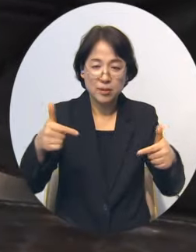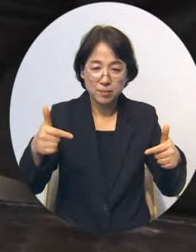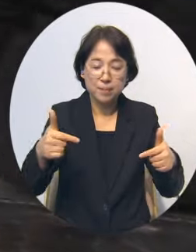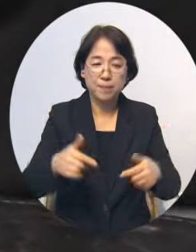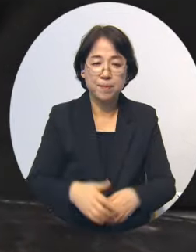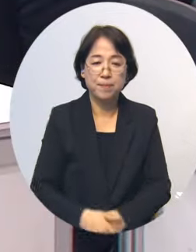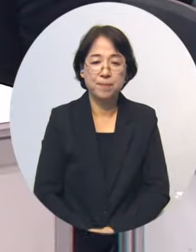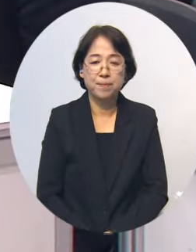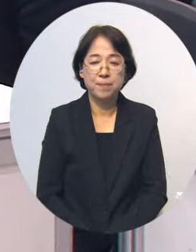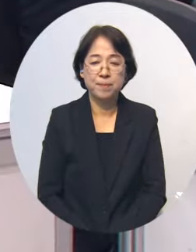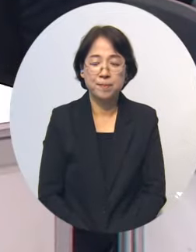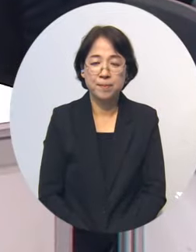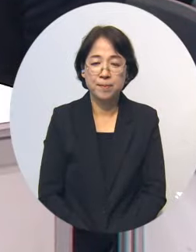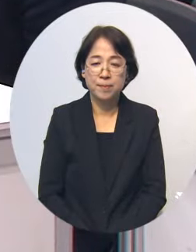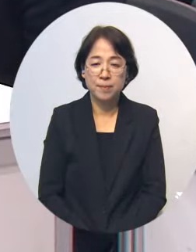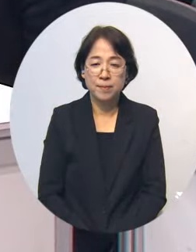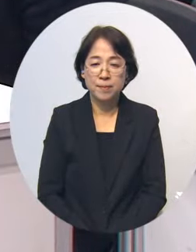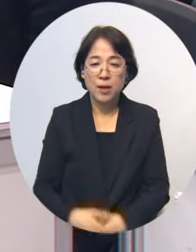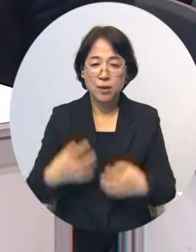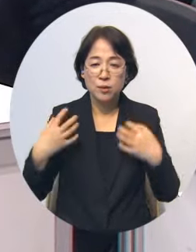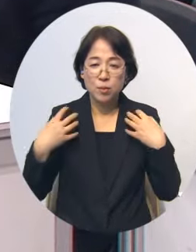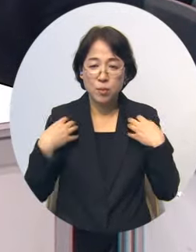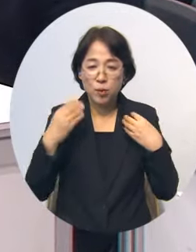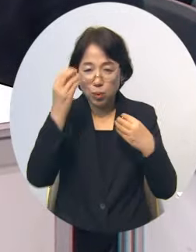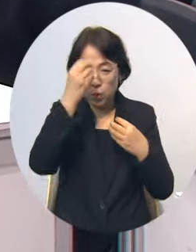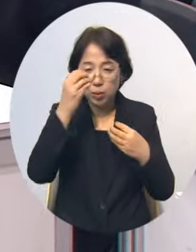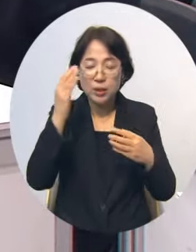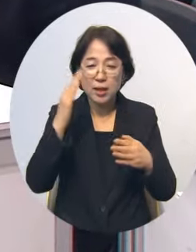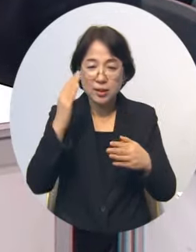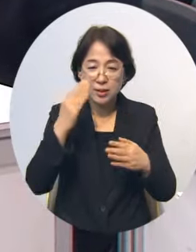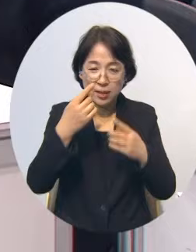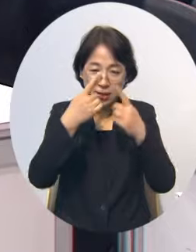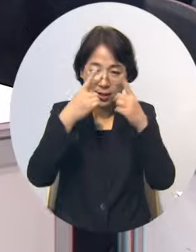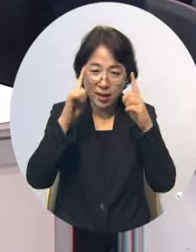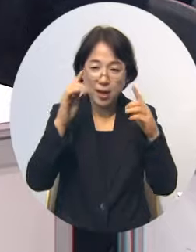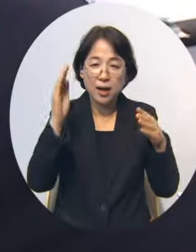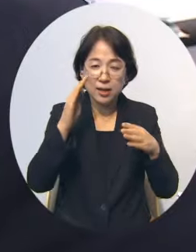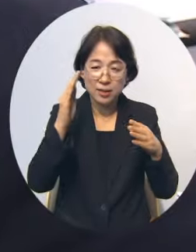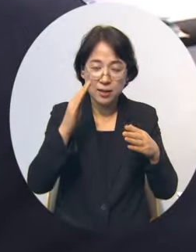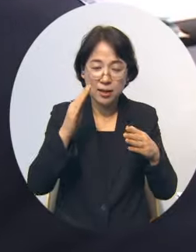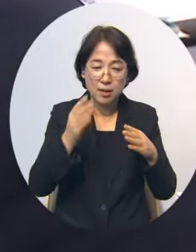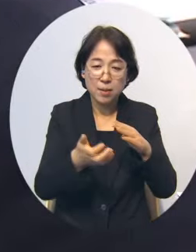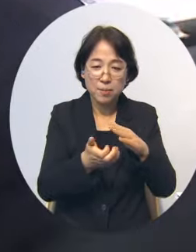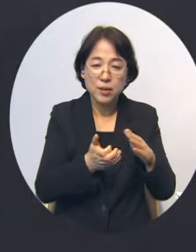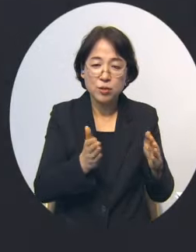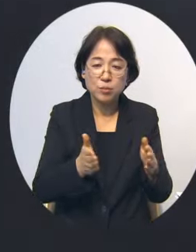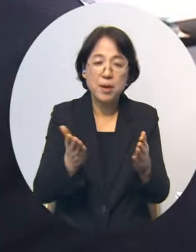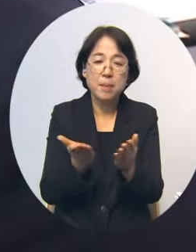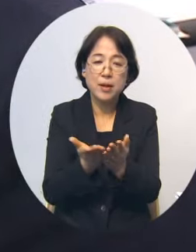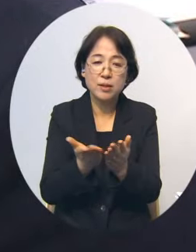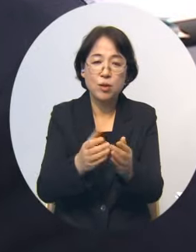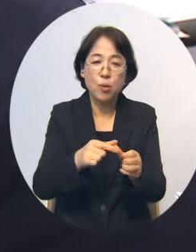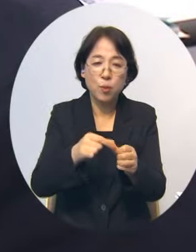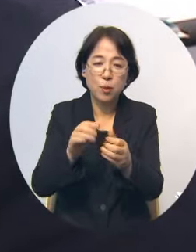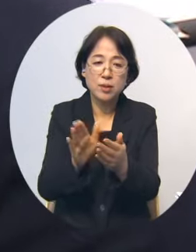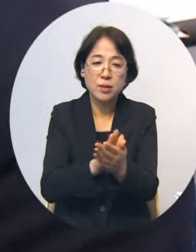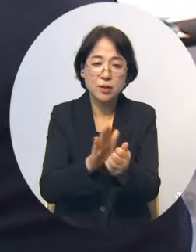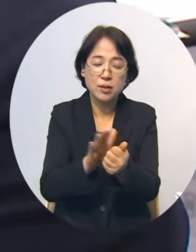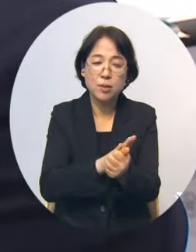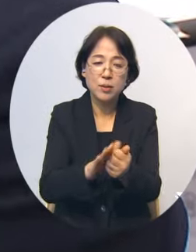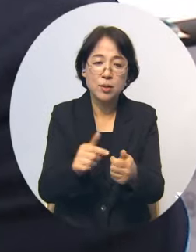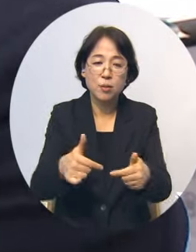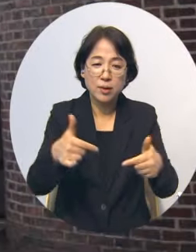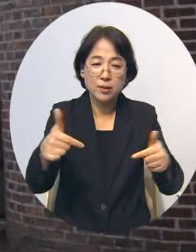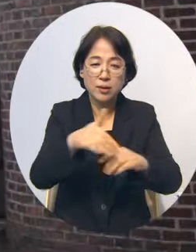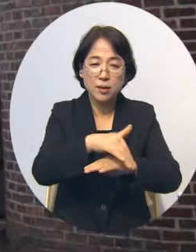방침입니다 정보는 이와 함께 고등학교와 대학 제약 단계부터 준비하는 맞춤형 고용 서비스를 확대하기로